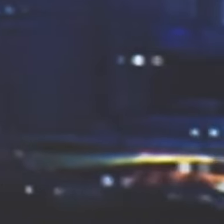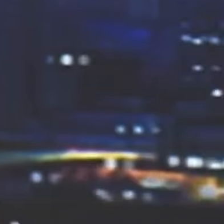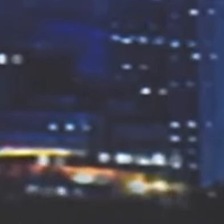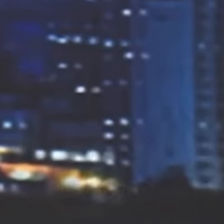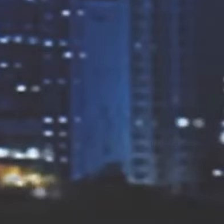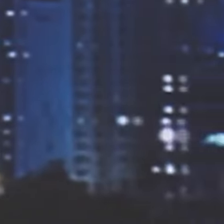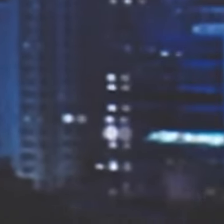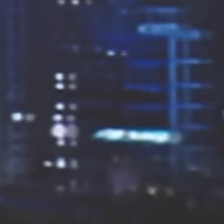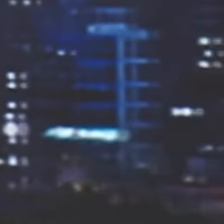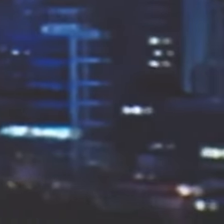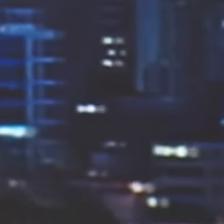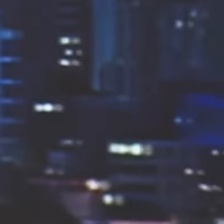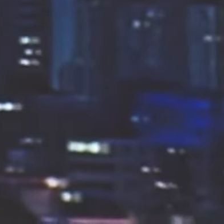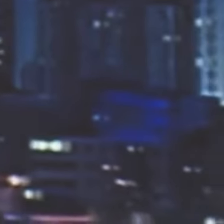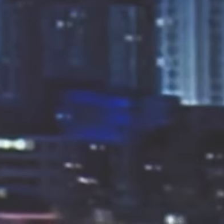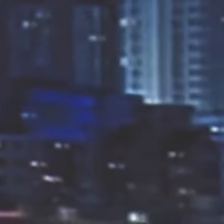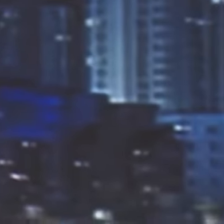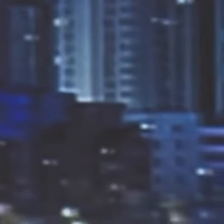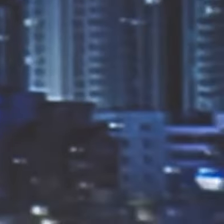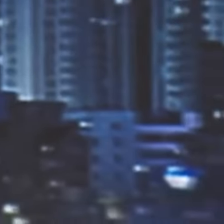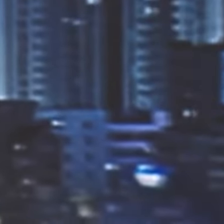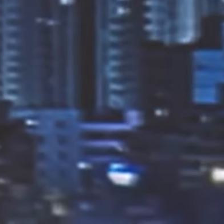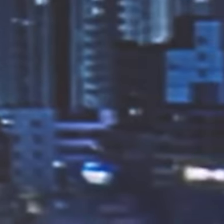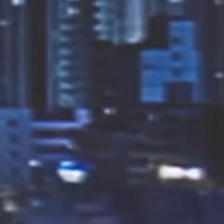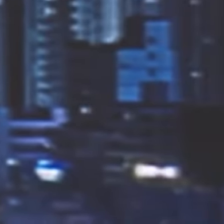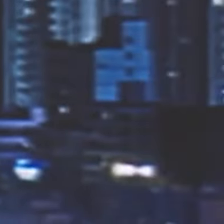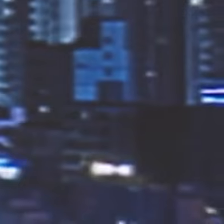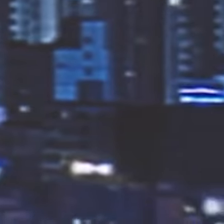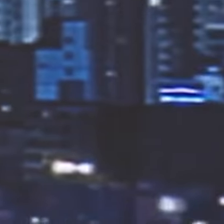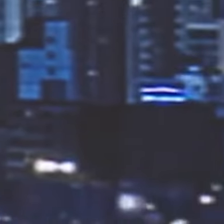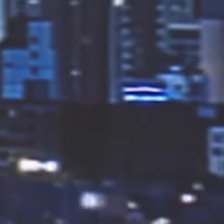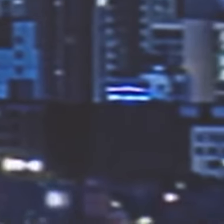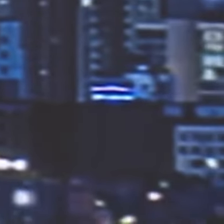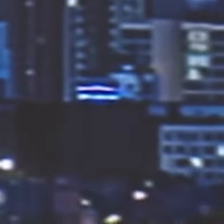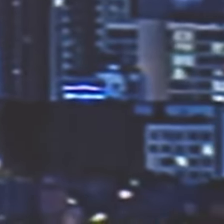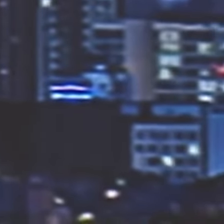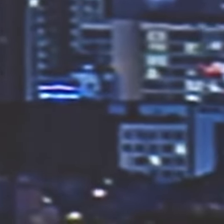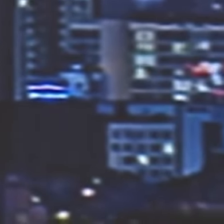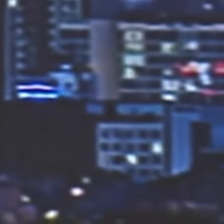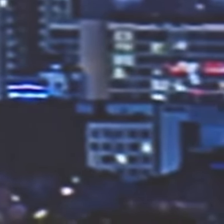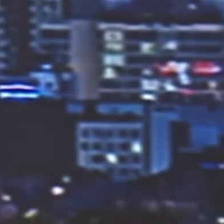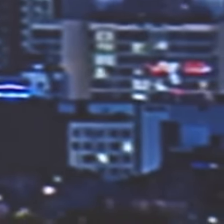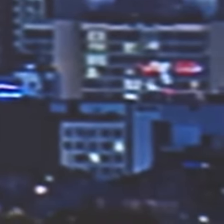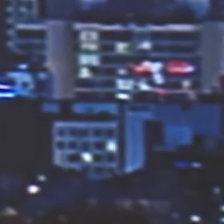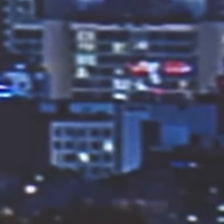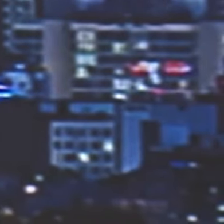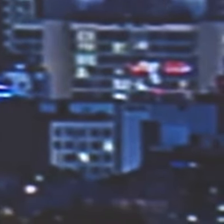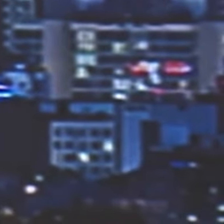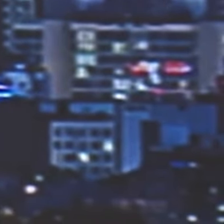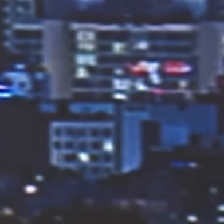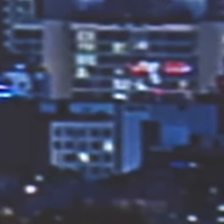JTBC 뉴스를 시청해주신 여러분 고맙습니다. 저희는 저녁 6시 50분 뉴스룸에서 뵙겠습니다.